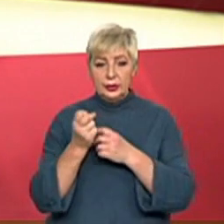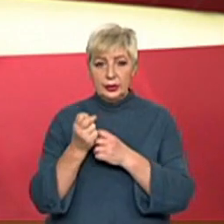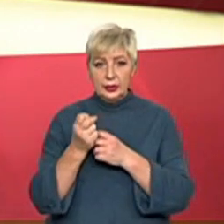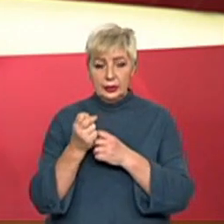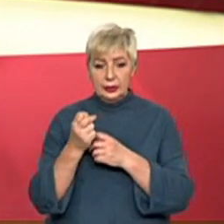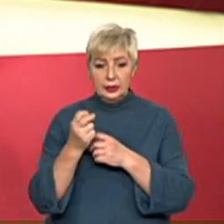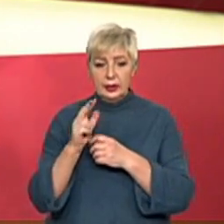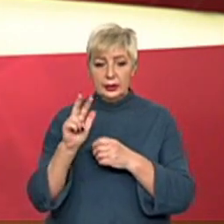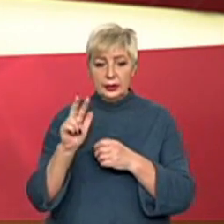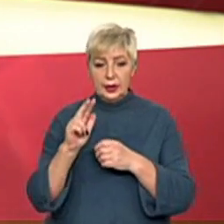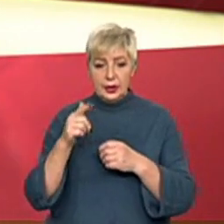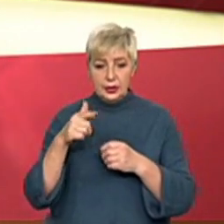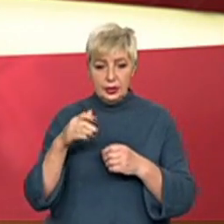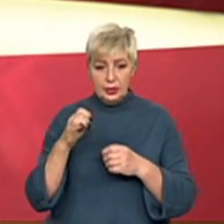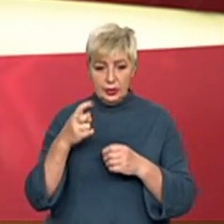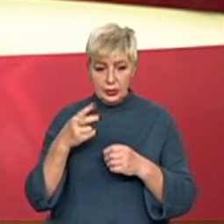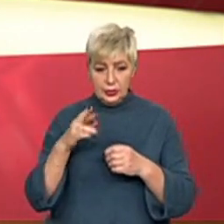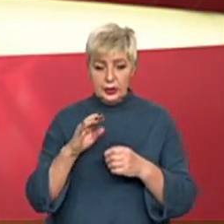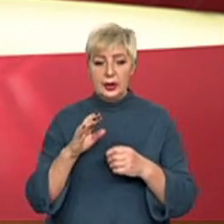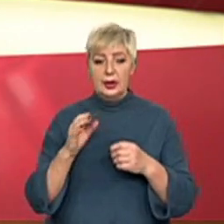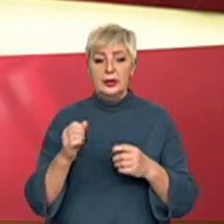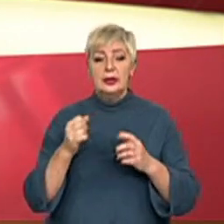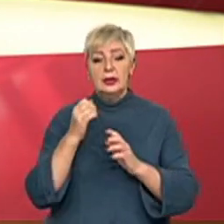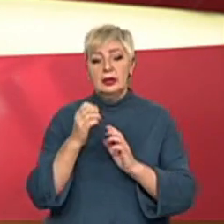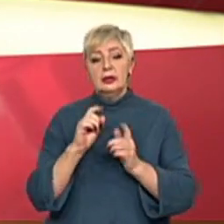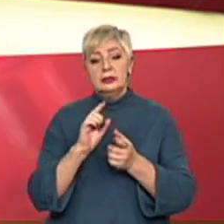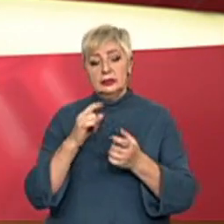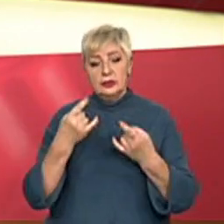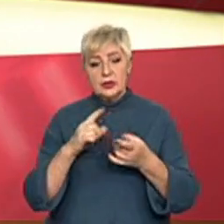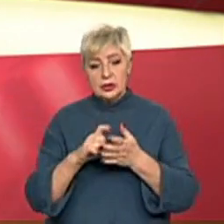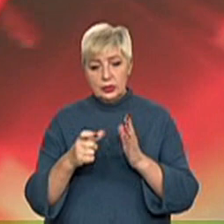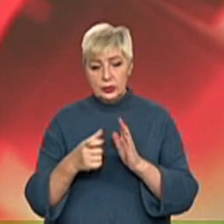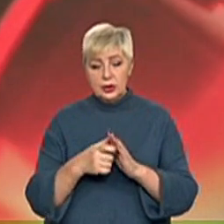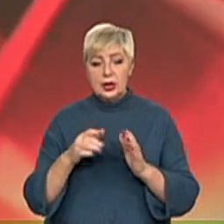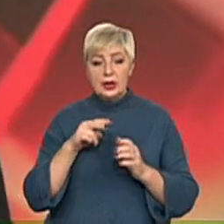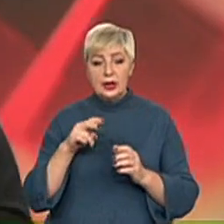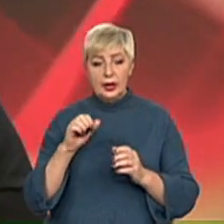грудня в ефірі «Деталі» у студії Лейла Абасова. Мовою жестів випуск перекладає Ганна Костікова.